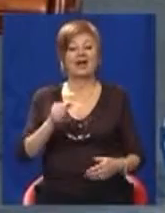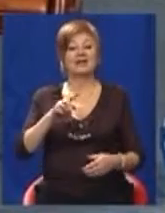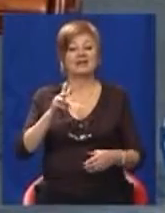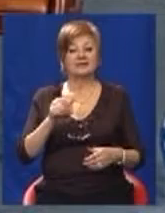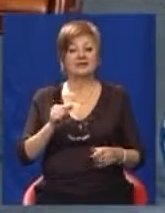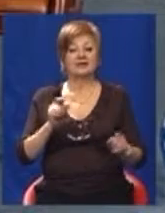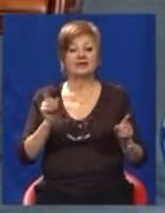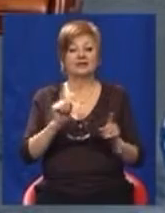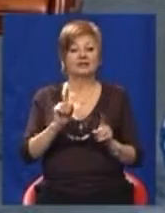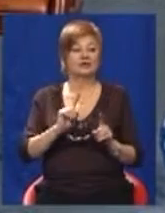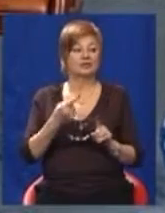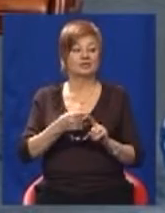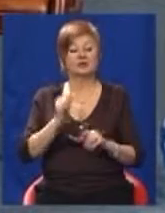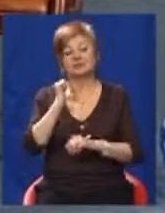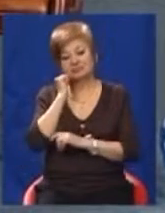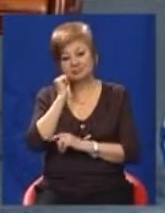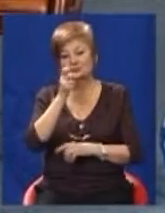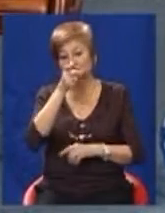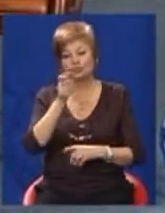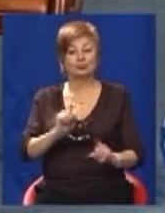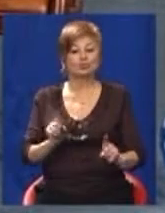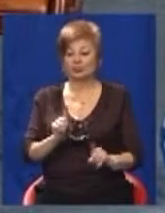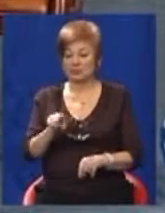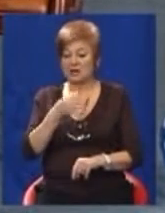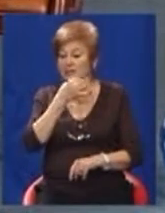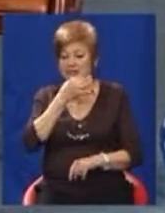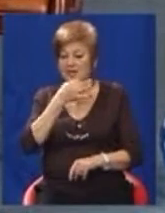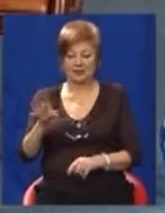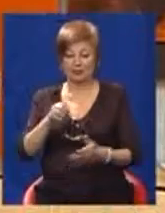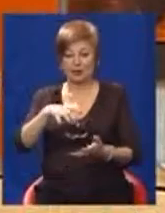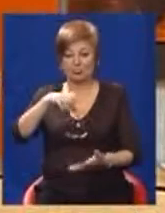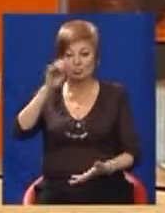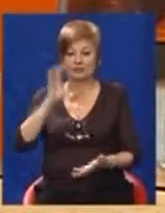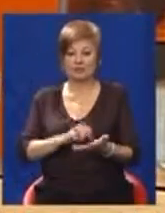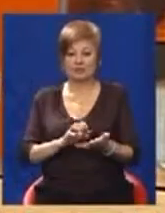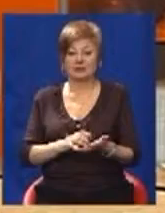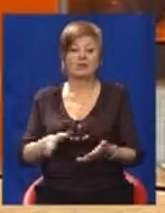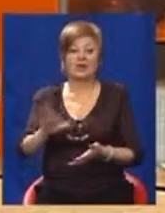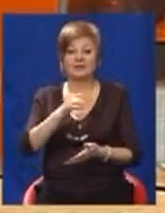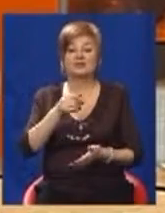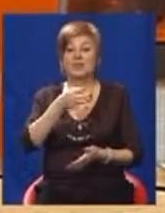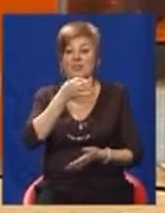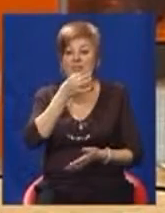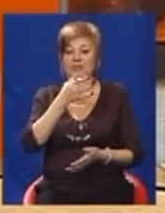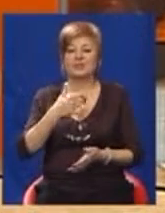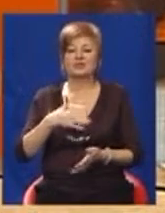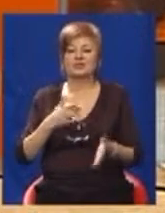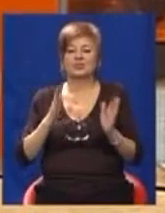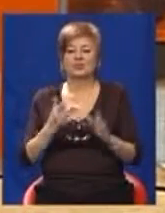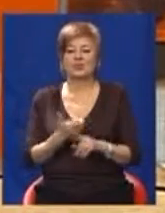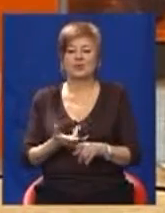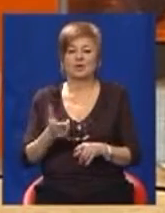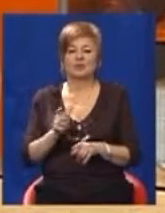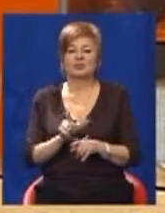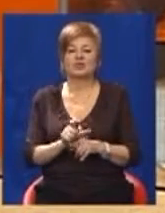Оленко, що це ти так присумувала? Тобі що, не сподобалася бульбашкова каша? Да все мені понравилось. Да вот только осень